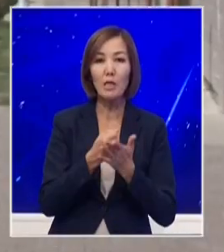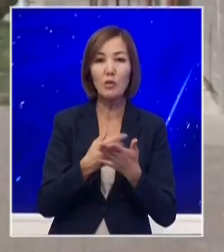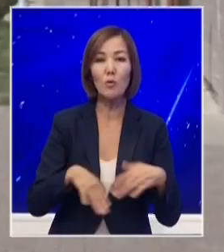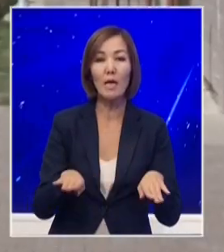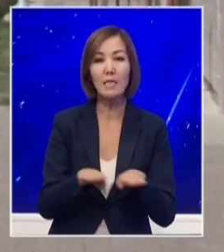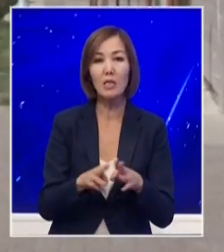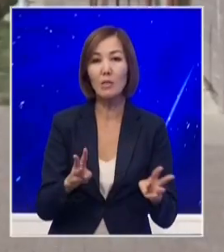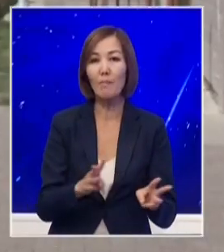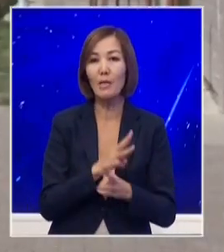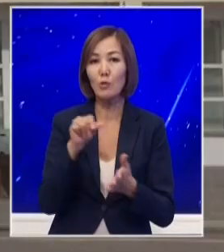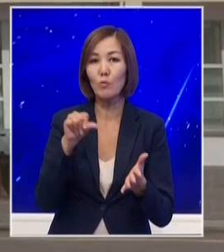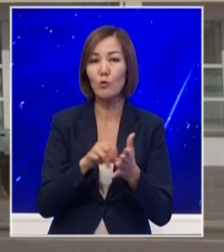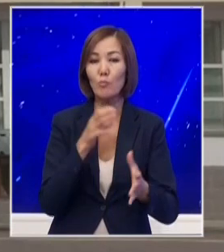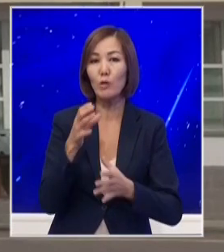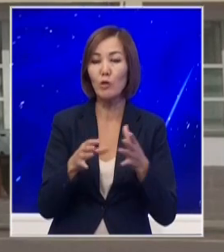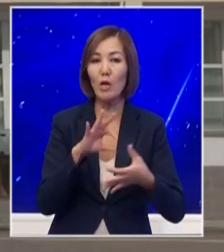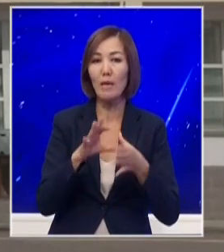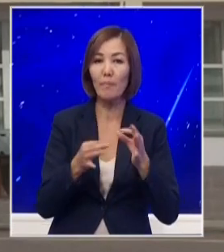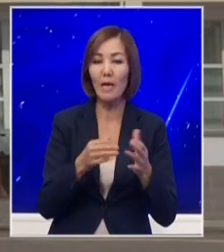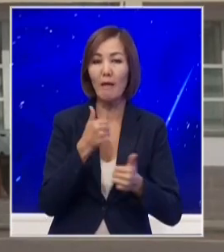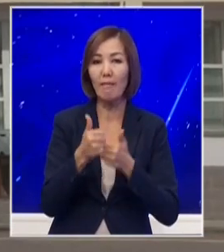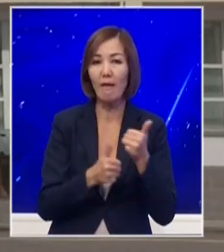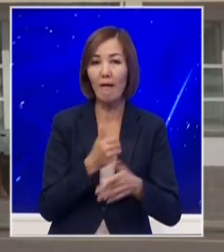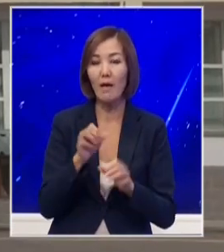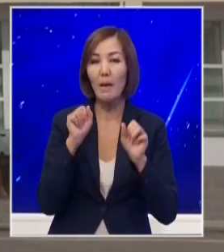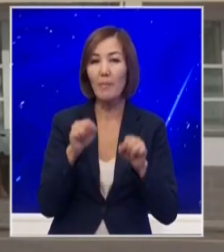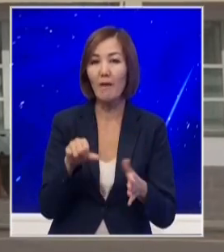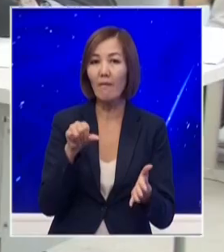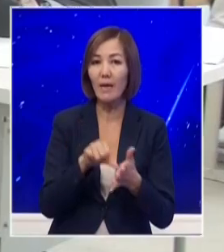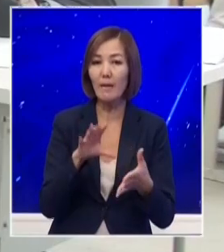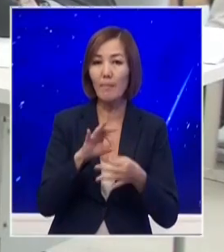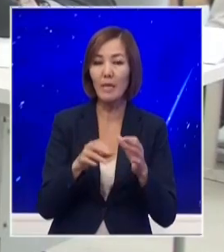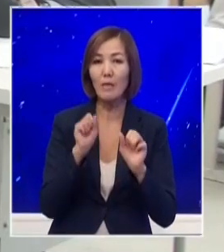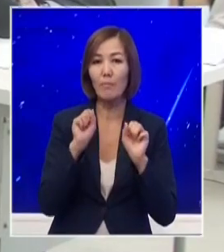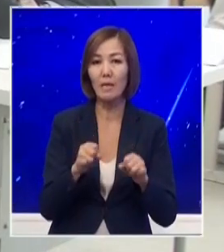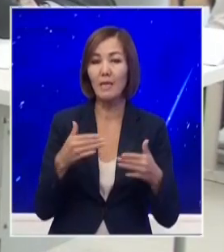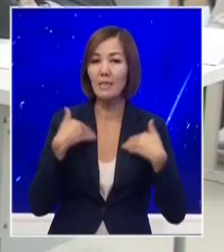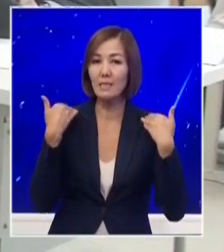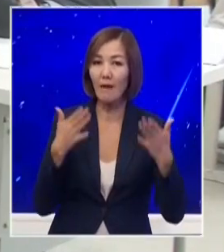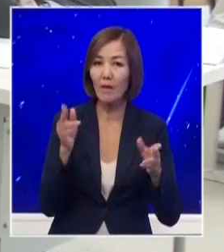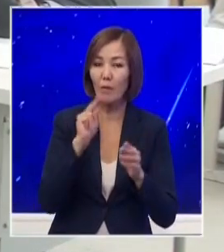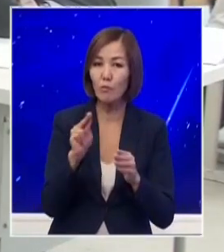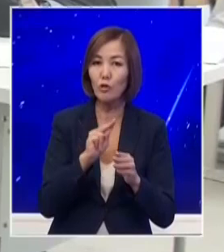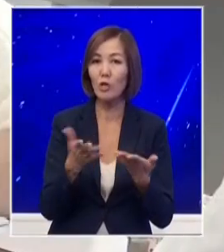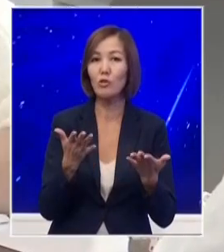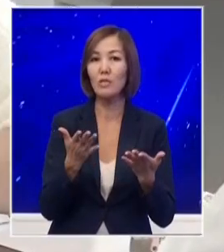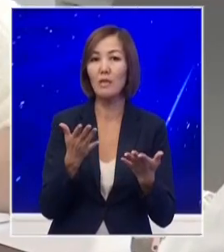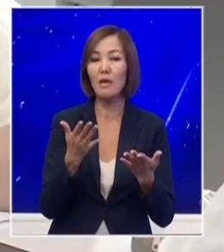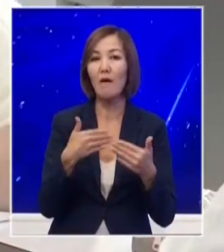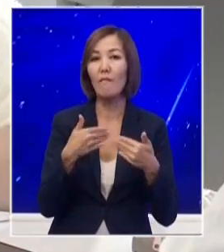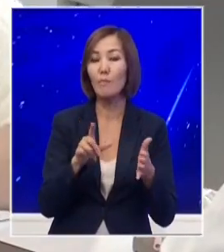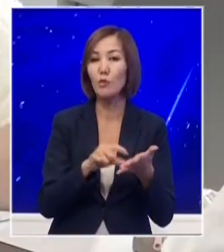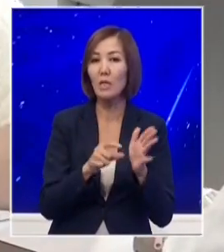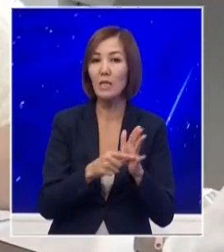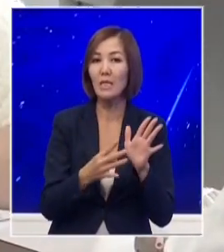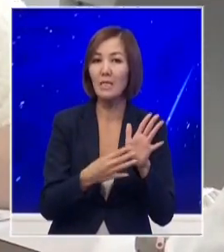также мотивировать к участию в международных олимпиадах. Право на участие в олимпиаде будет предоставлено обучающим выпускных классов